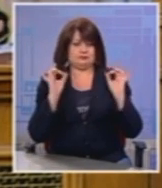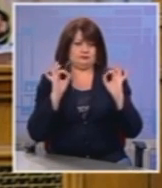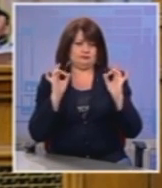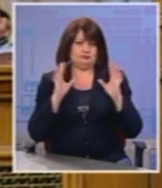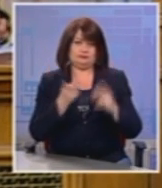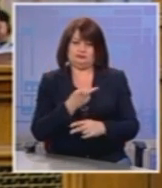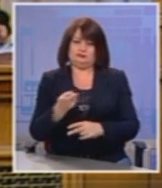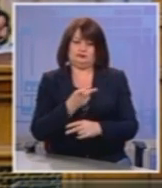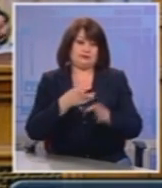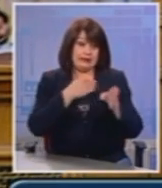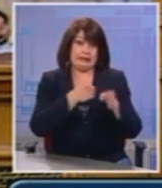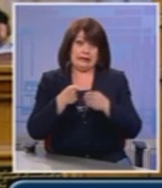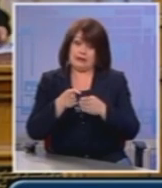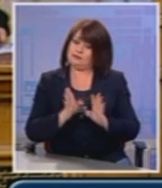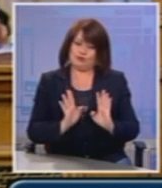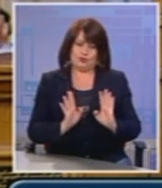τις δύο προοπτικές